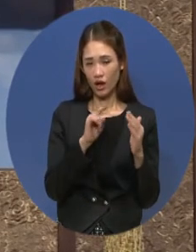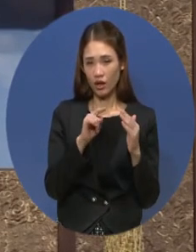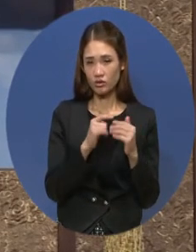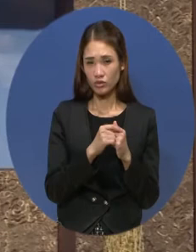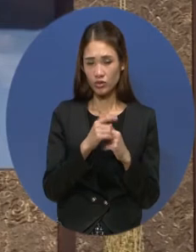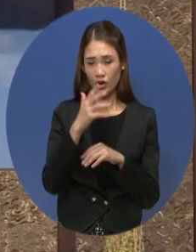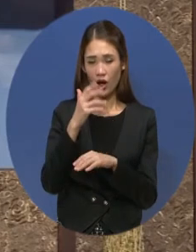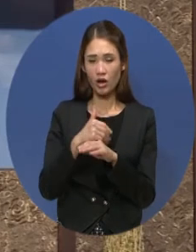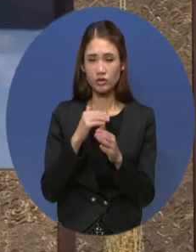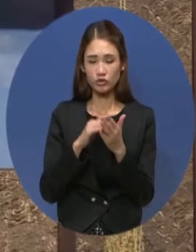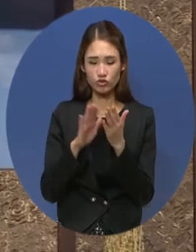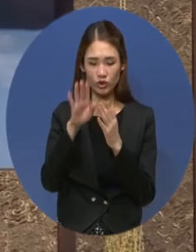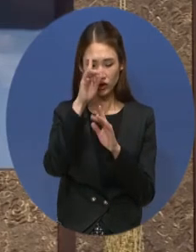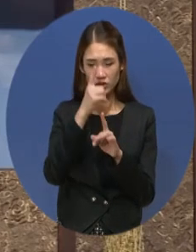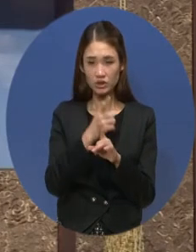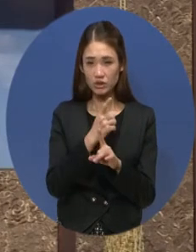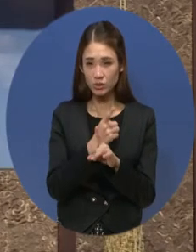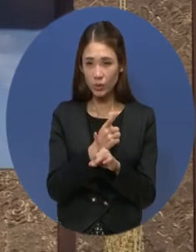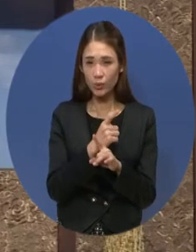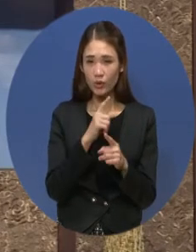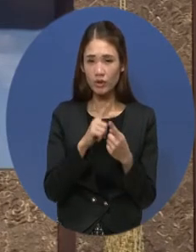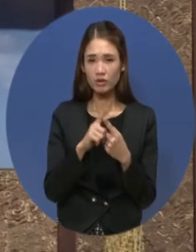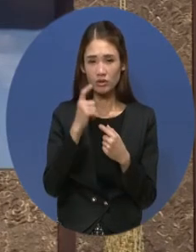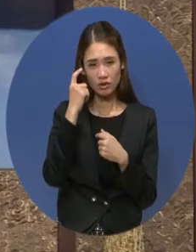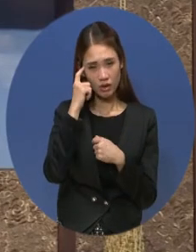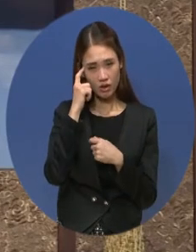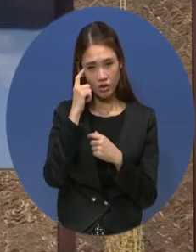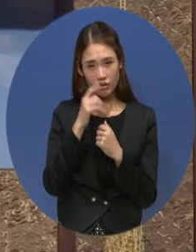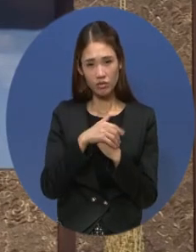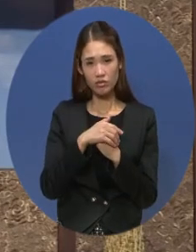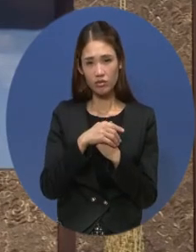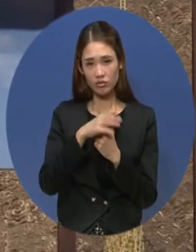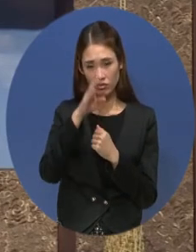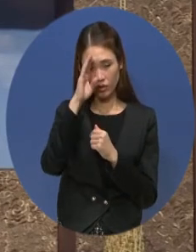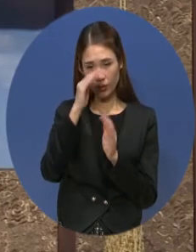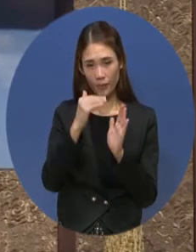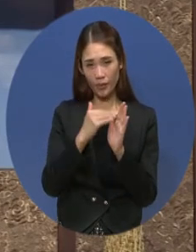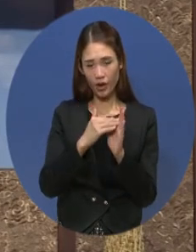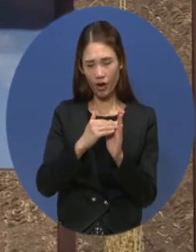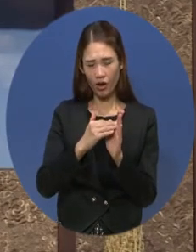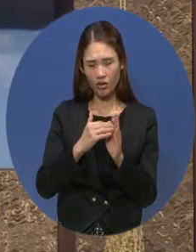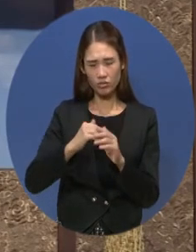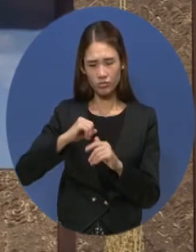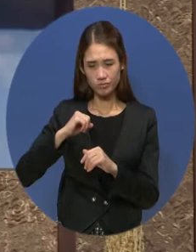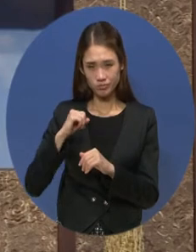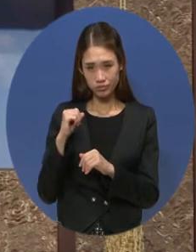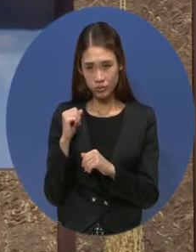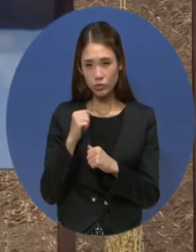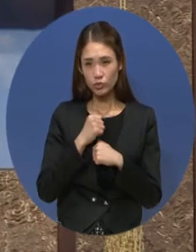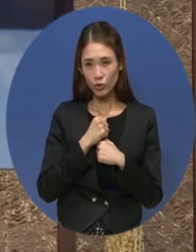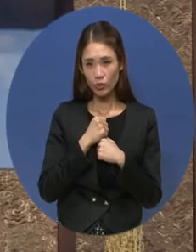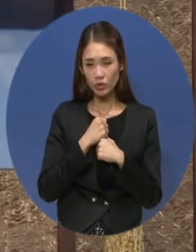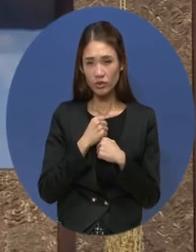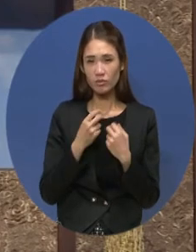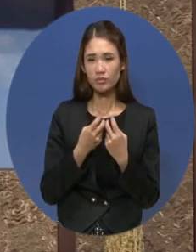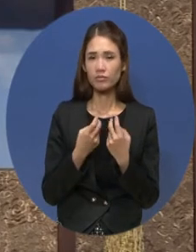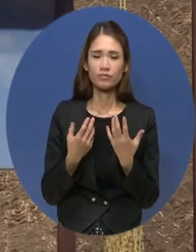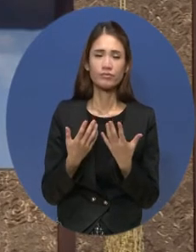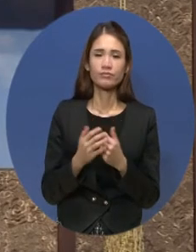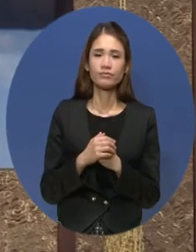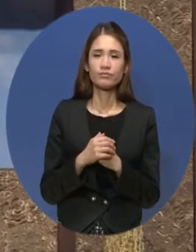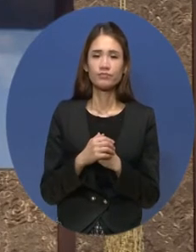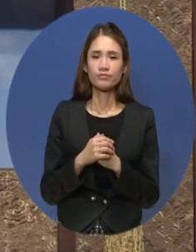치료 가정 이런 것들을 생각하며 는 저희는 정말 방역에 굉장히 어 조심 할 수밖에 없는